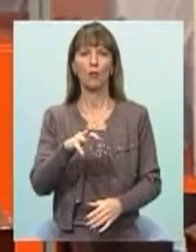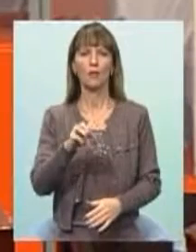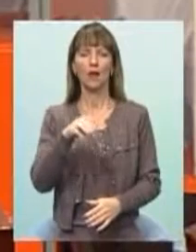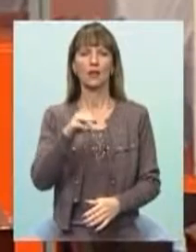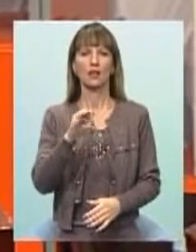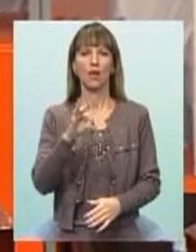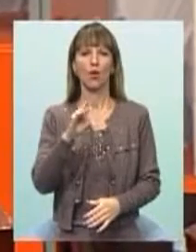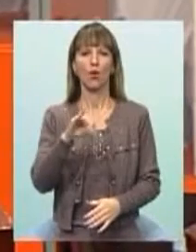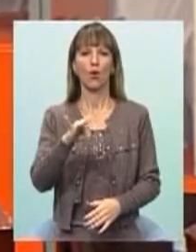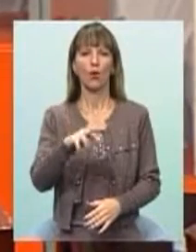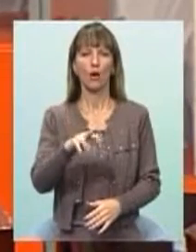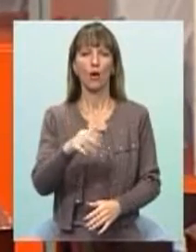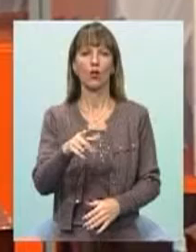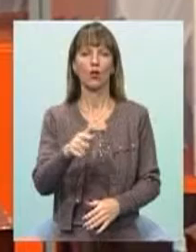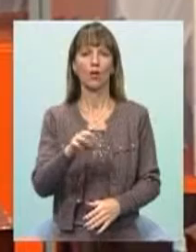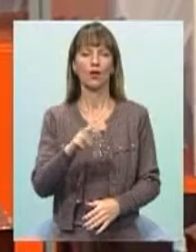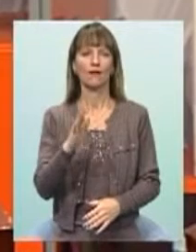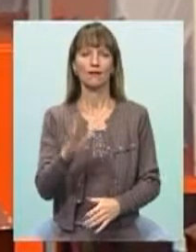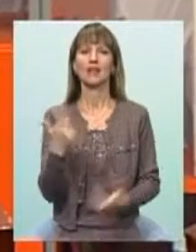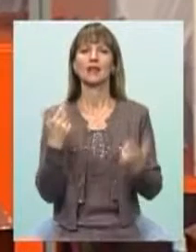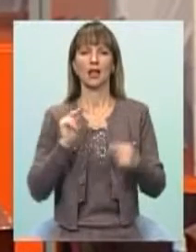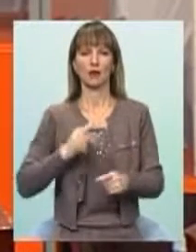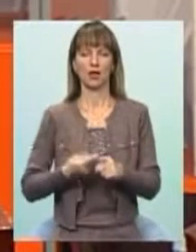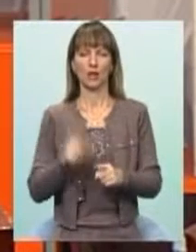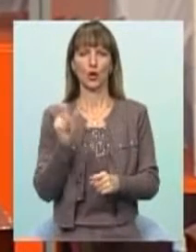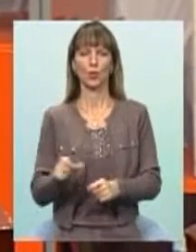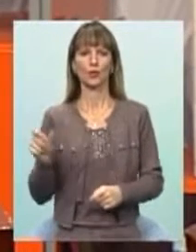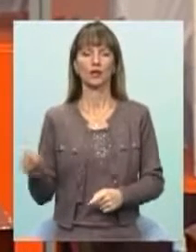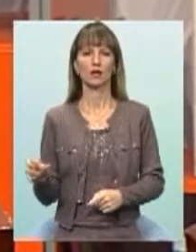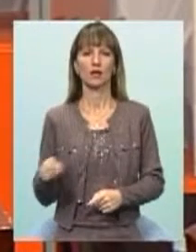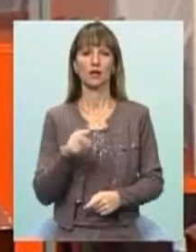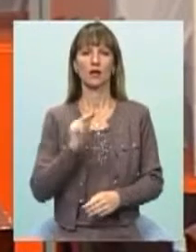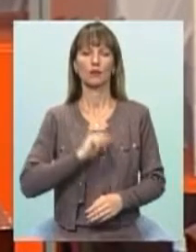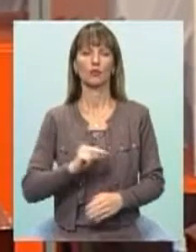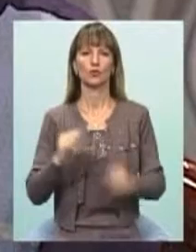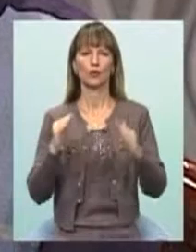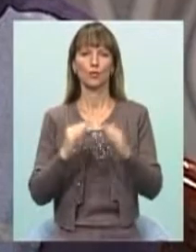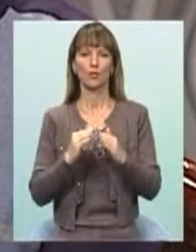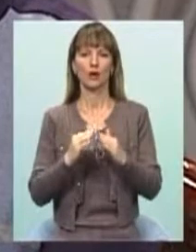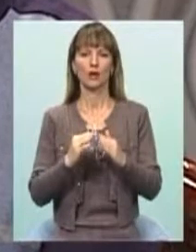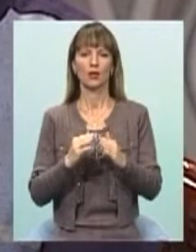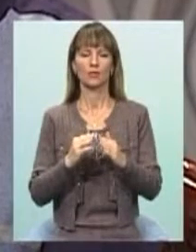вони працюють, ці люди? Вони працюють, як і вдома,